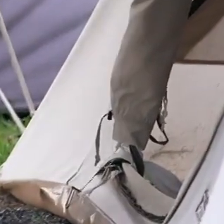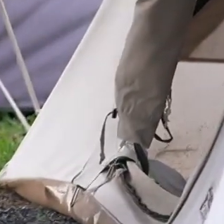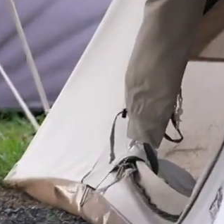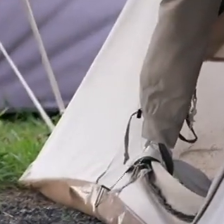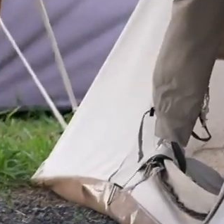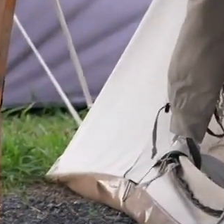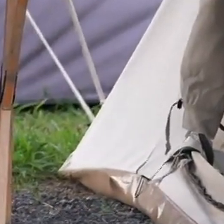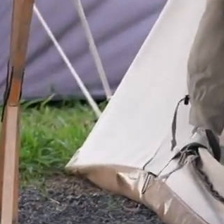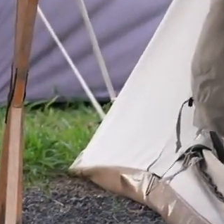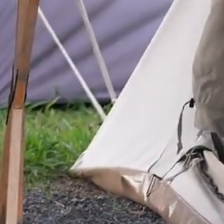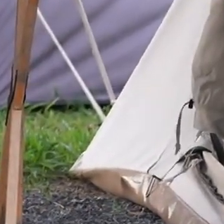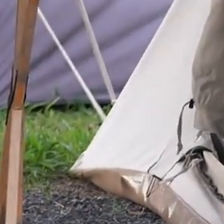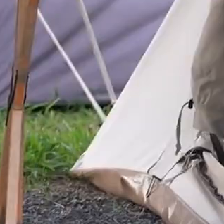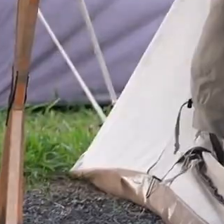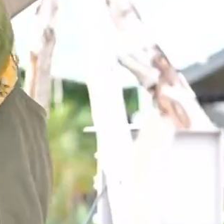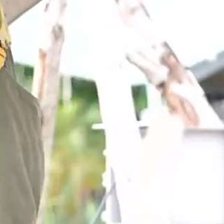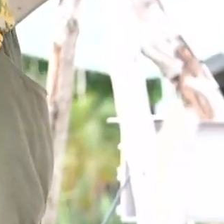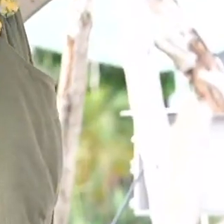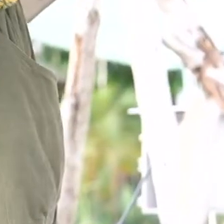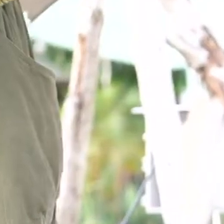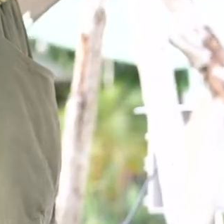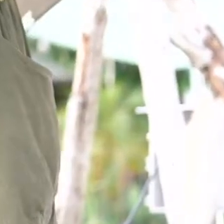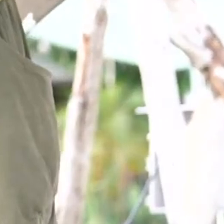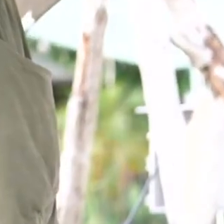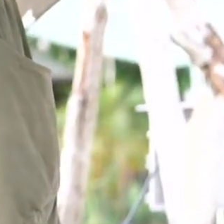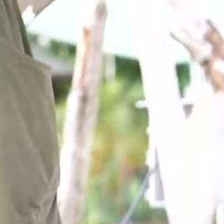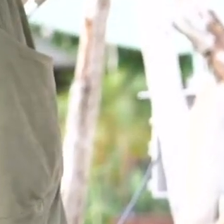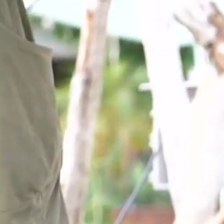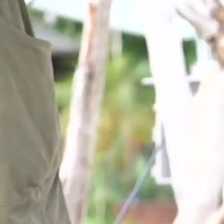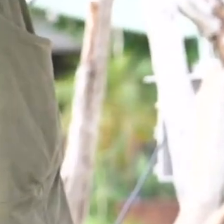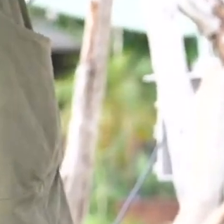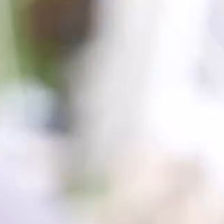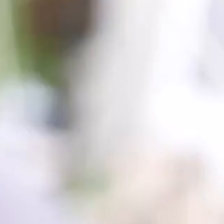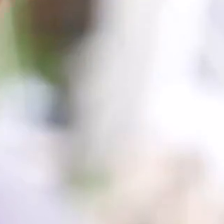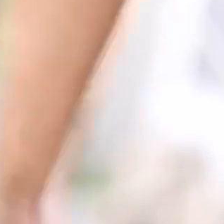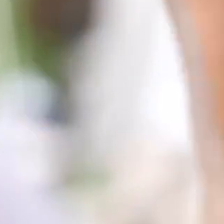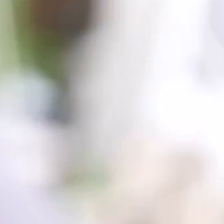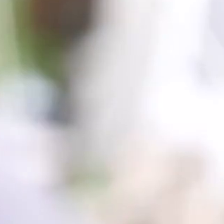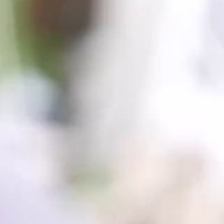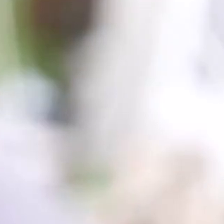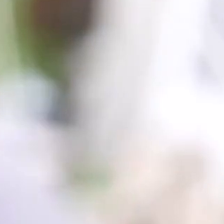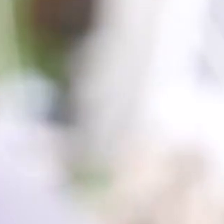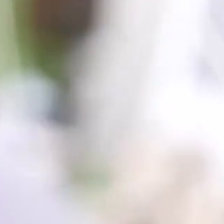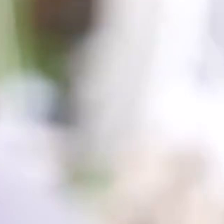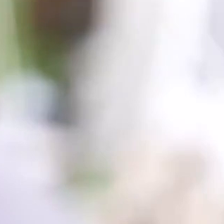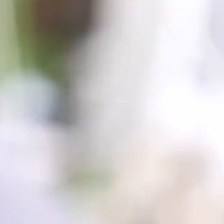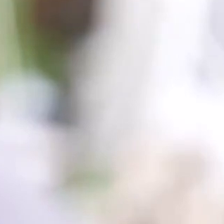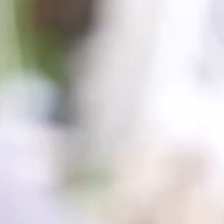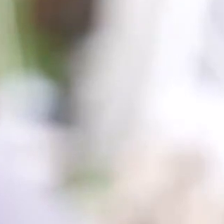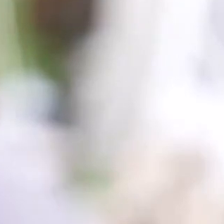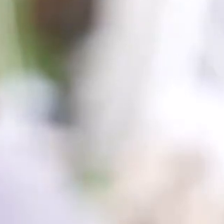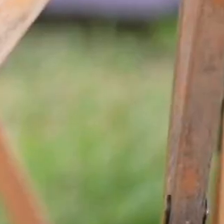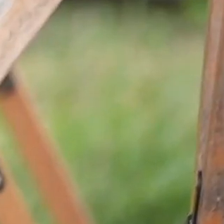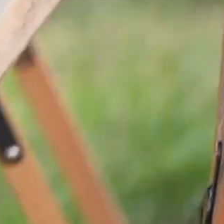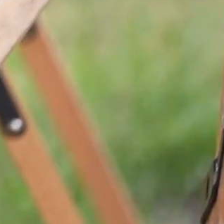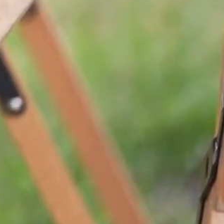มันก็เป็นเหมือนการต่อยอดของการทำฟาร์มแล้วก็เอาความฝันของเรามาทำให้เป็นความจริง